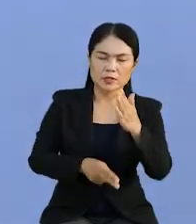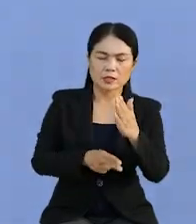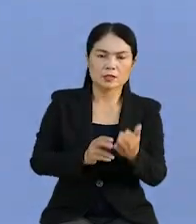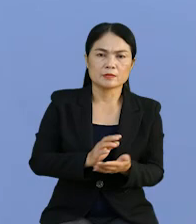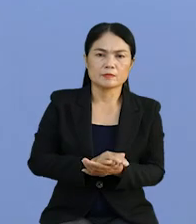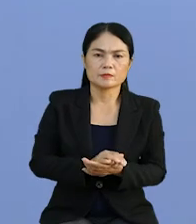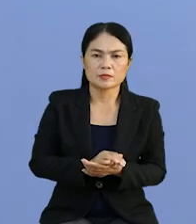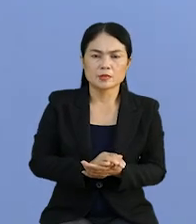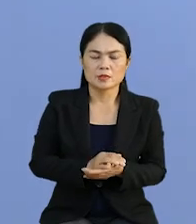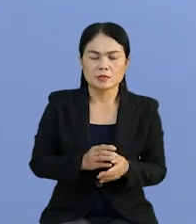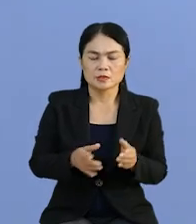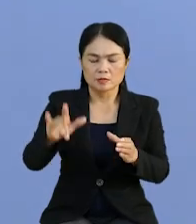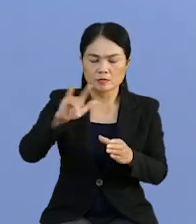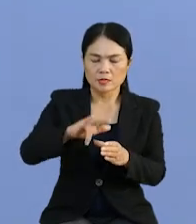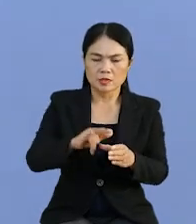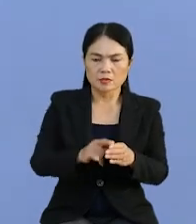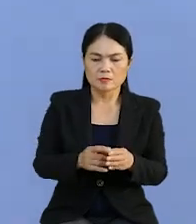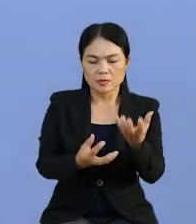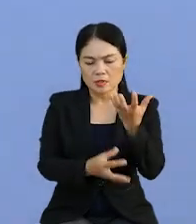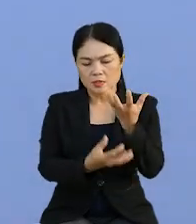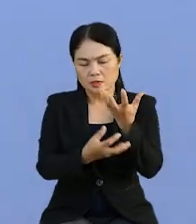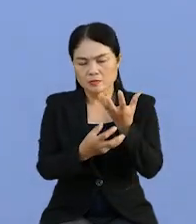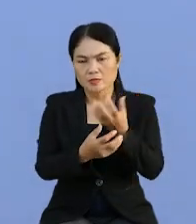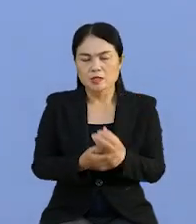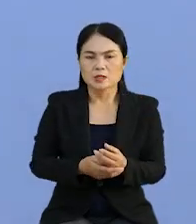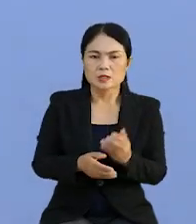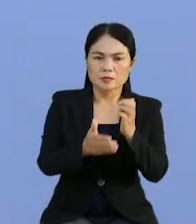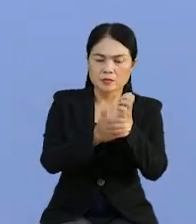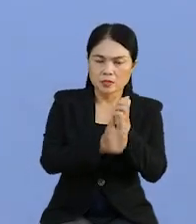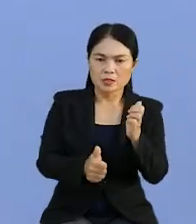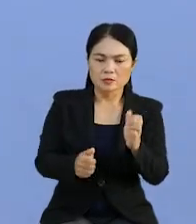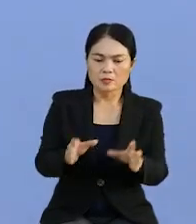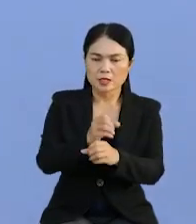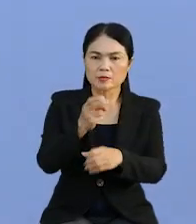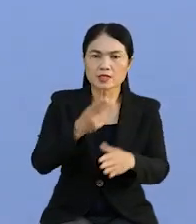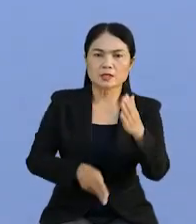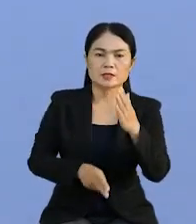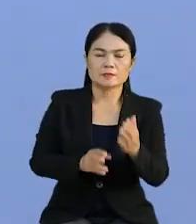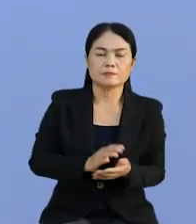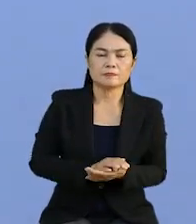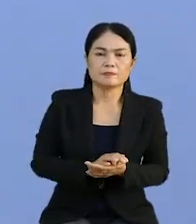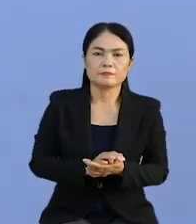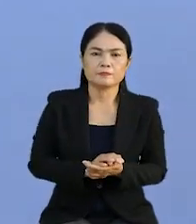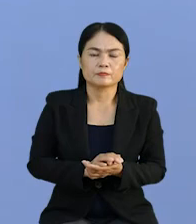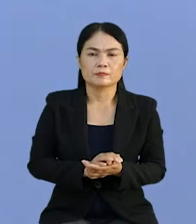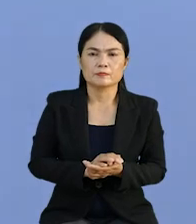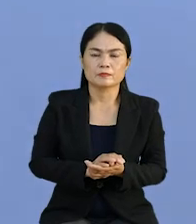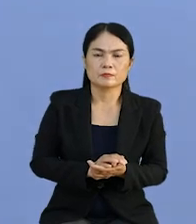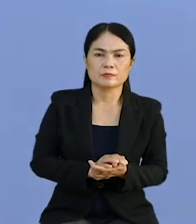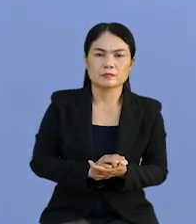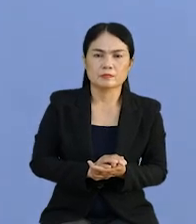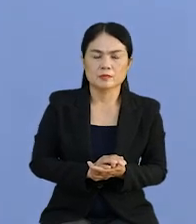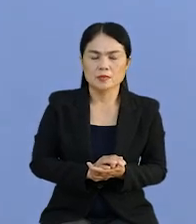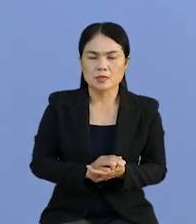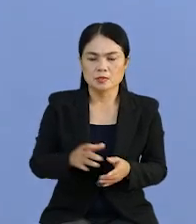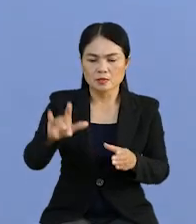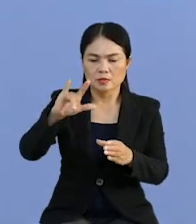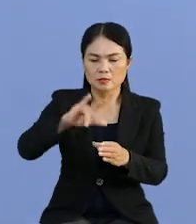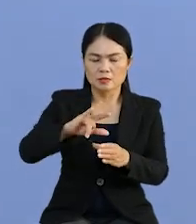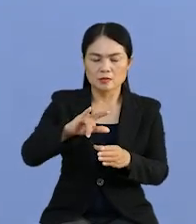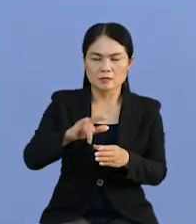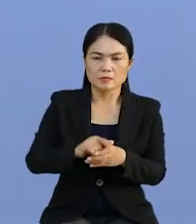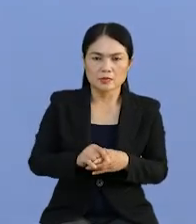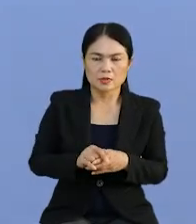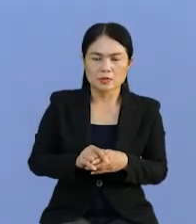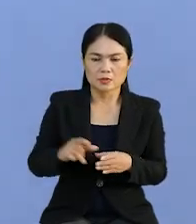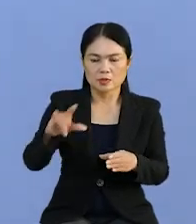าดเปล่งชาวนะจำรังเตยบานเชียไว้คละก้นบาดจังคือบานเชียเปล่งสังและเปล่